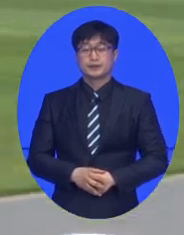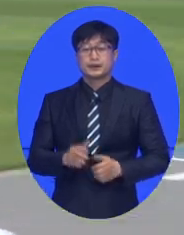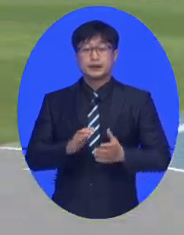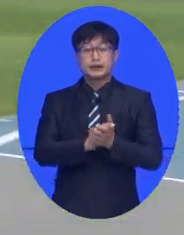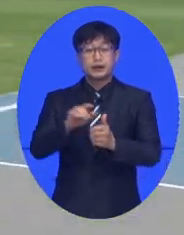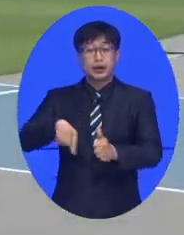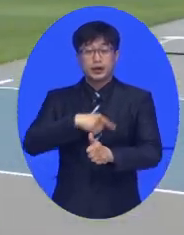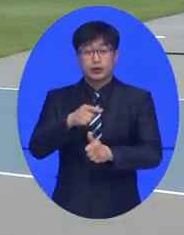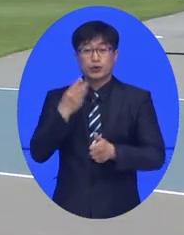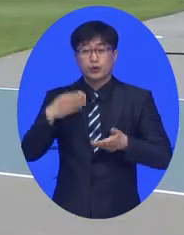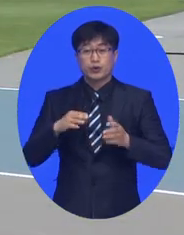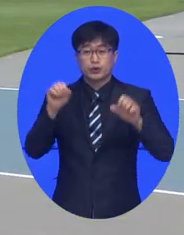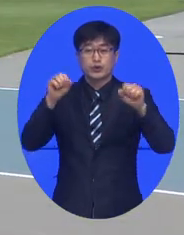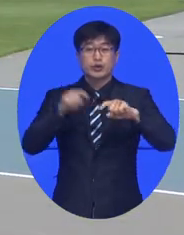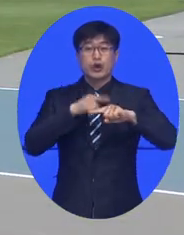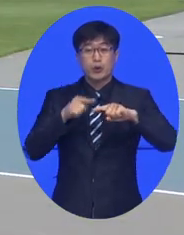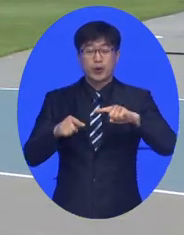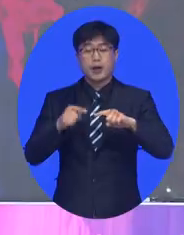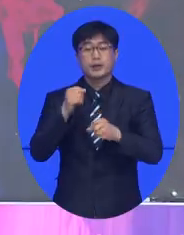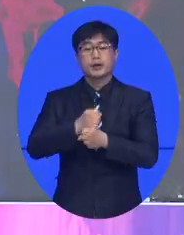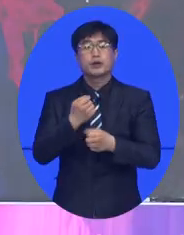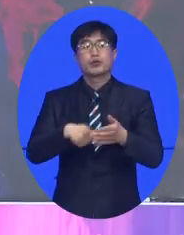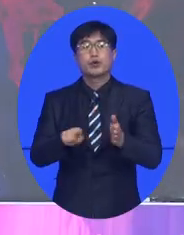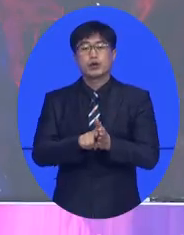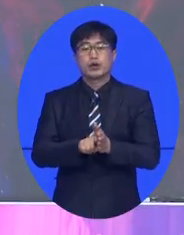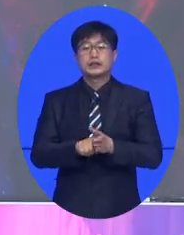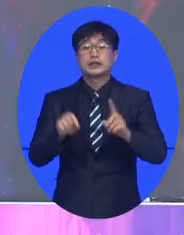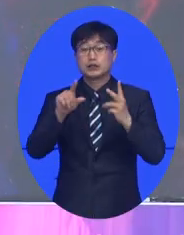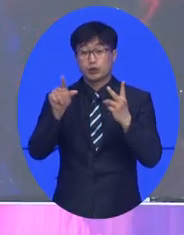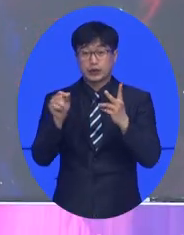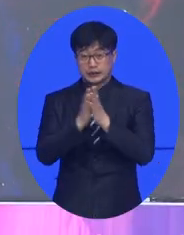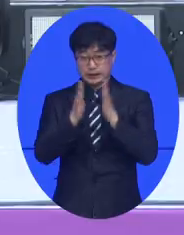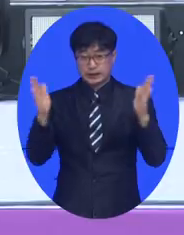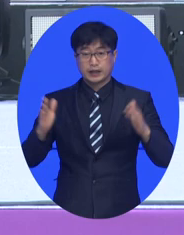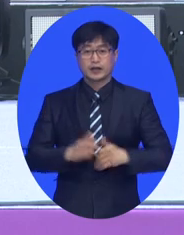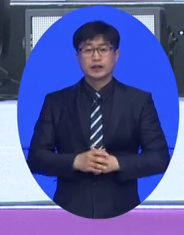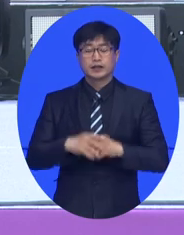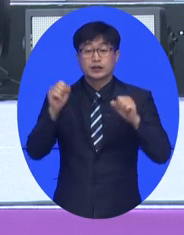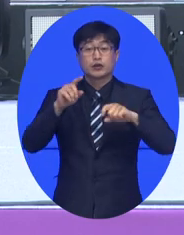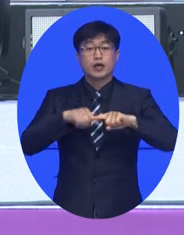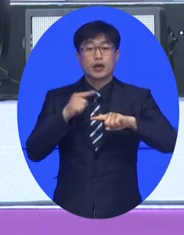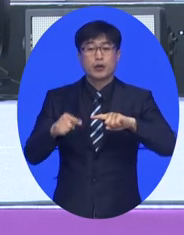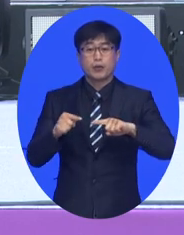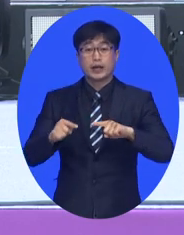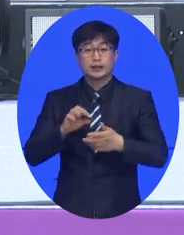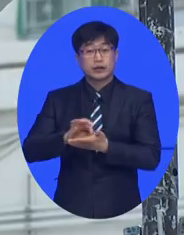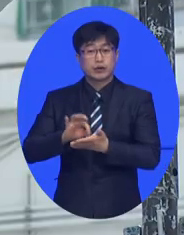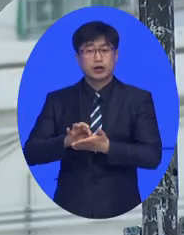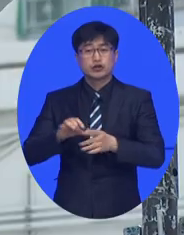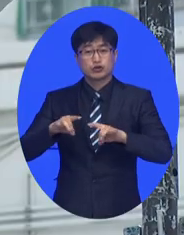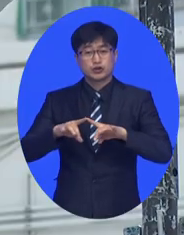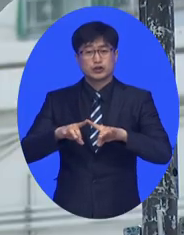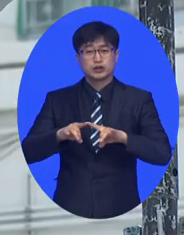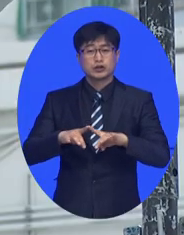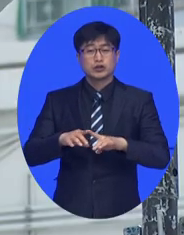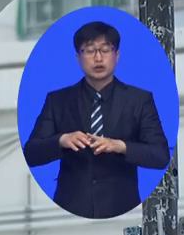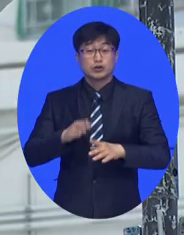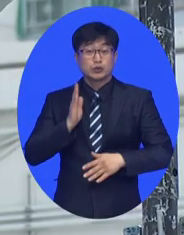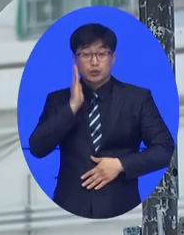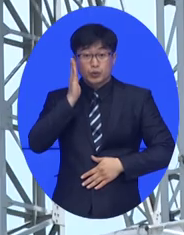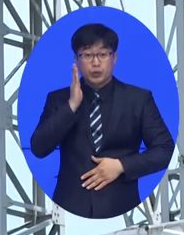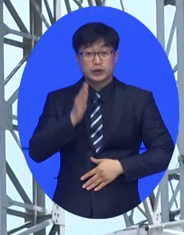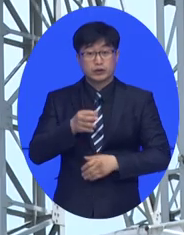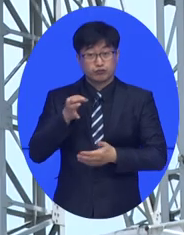친환경 경기도 체육대회를 만들기 위한 준비는 지난 2월부터 시작됐습니다. 체육대회에 사용할 전력을 녹색 프리미엄 방식으로 구매한